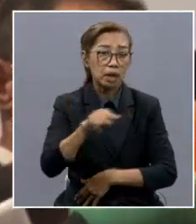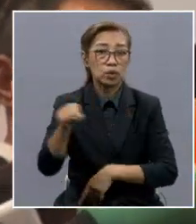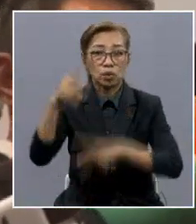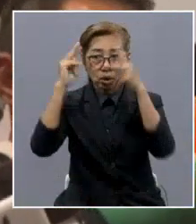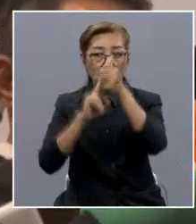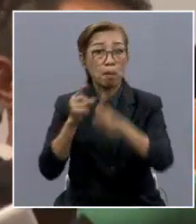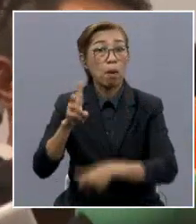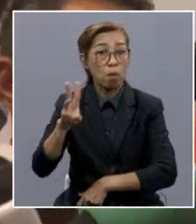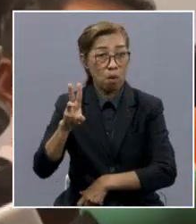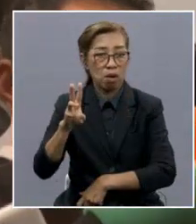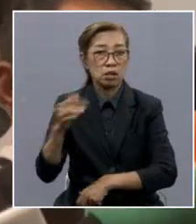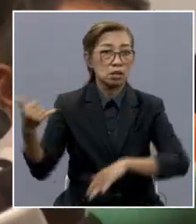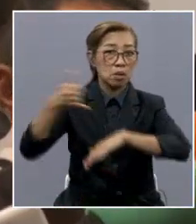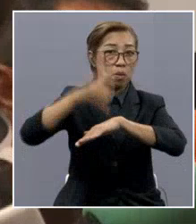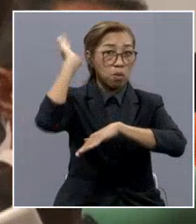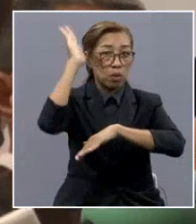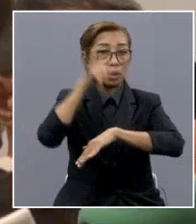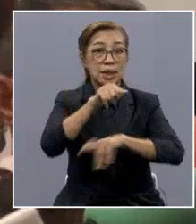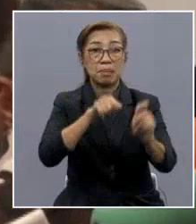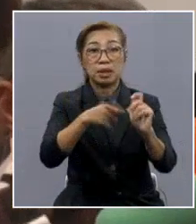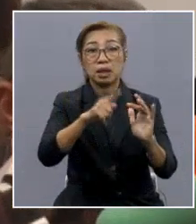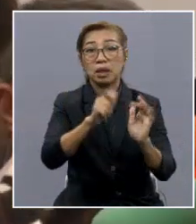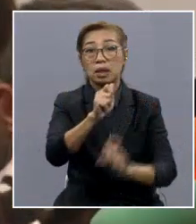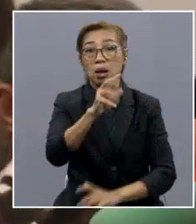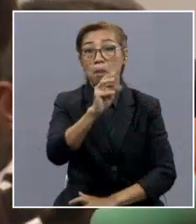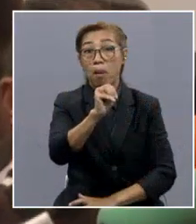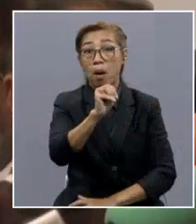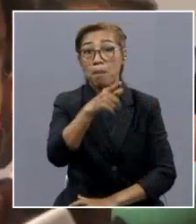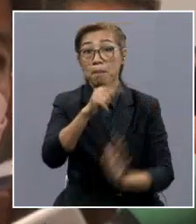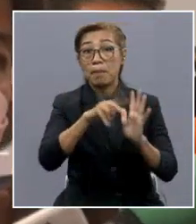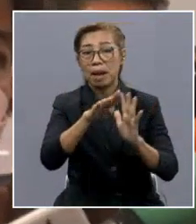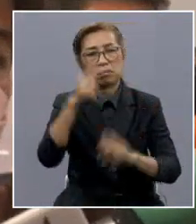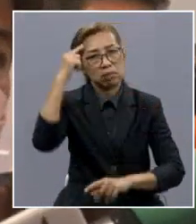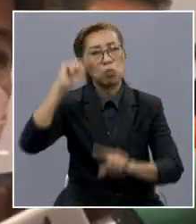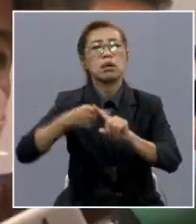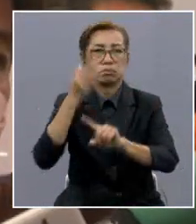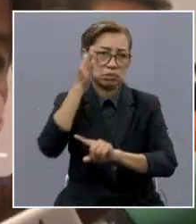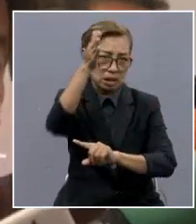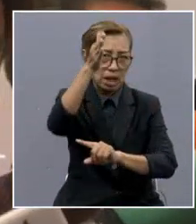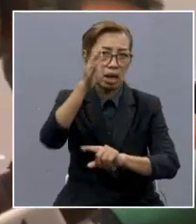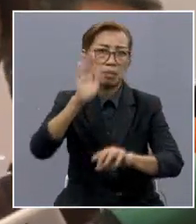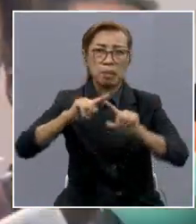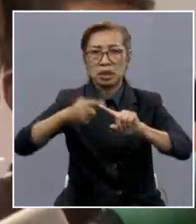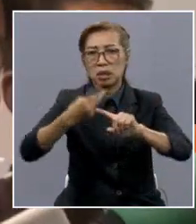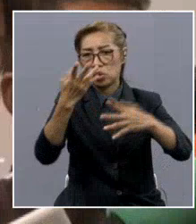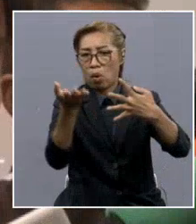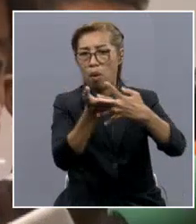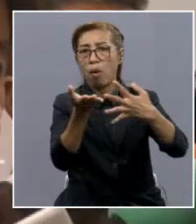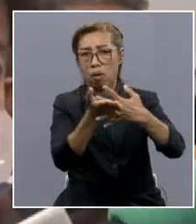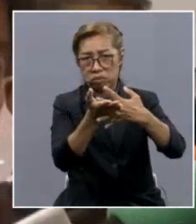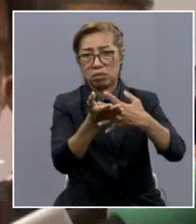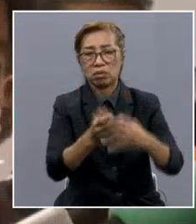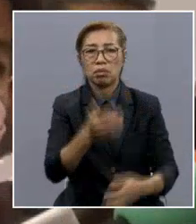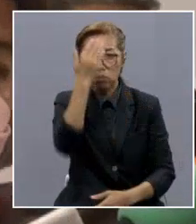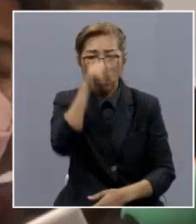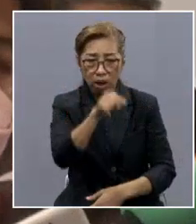ของบิ๊กป้อมปราศัยที่เขตป้อมปราบศัตรูพ่ายเนี่ยอาจจะเป็นช่วงเดือนหน้าเลยนะก็คือน่าจะประมาณกลางเดือนกุมภาพันธ์นะคะเ